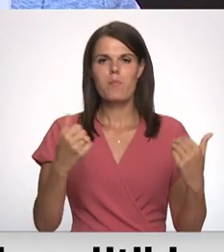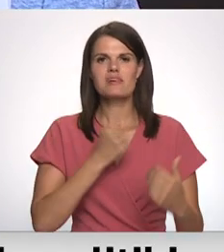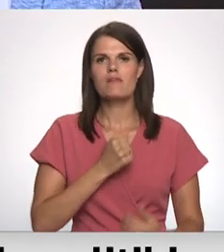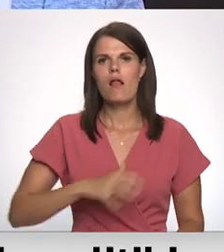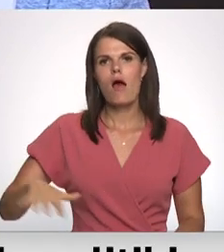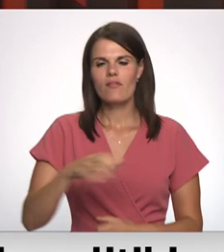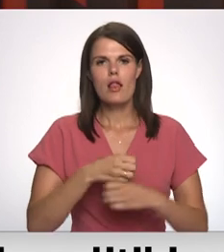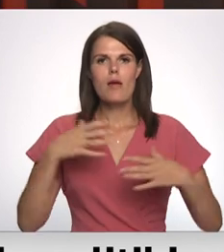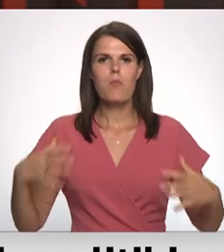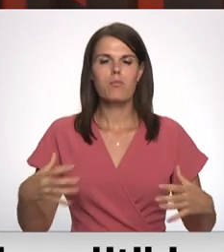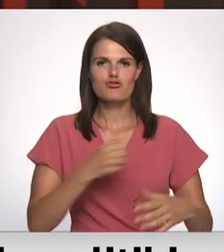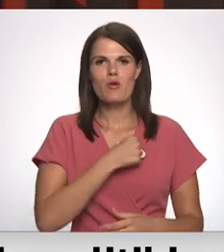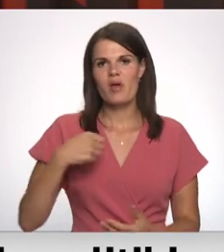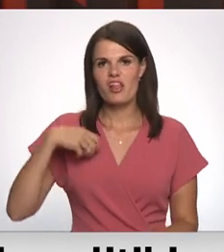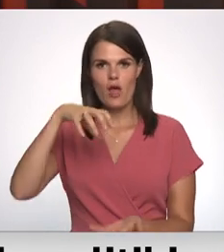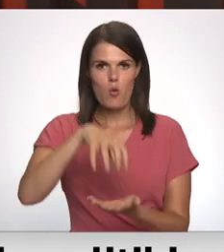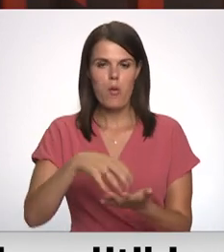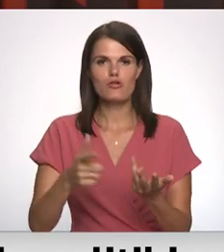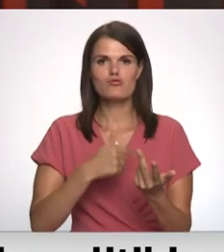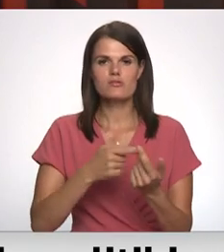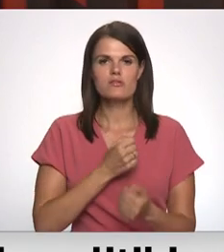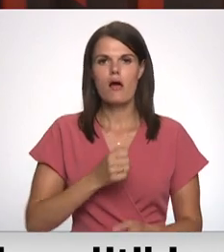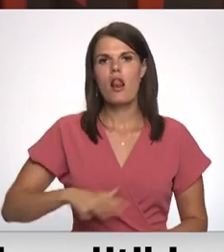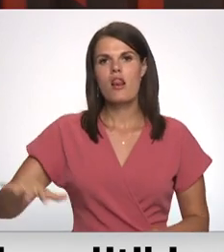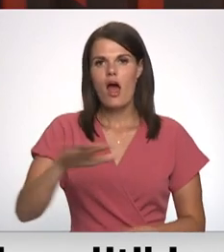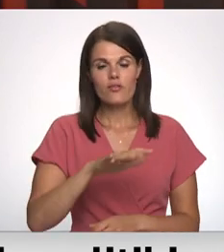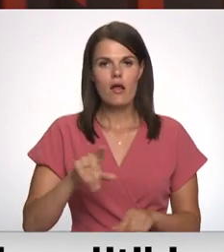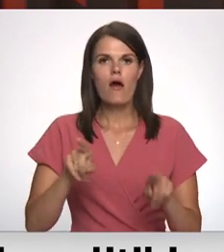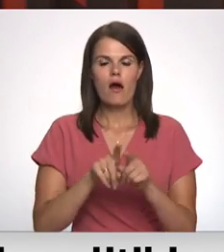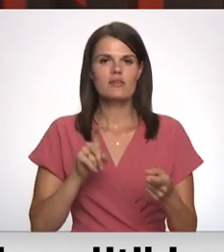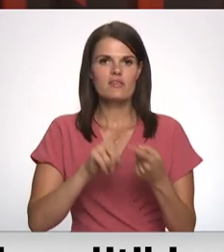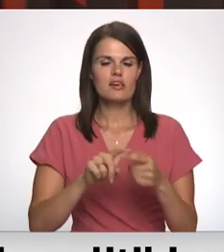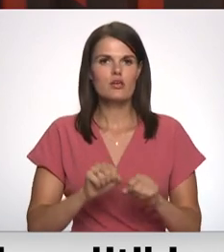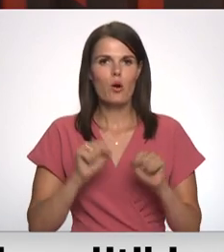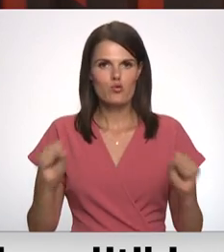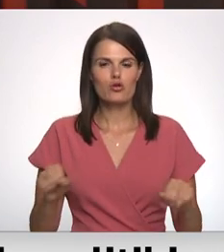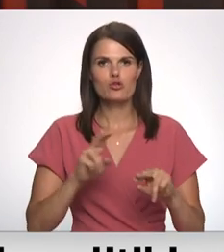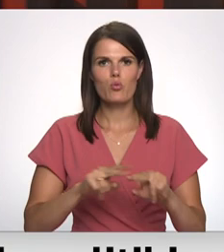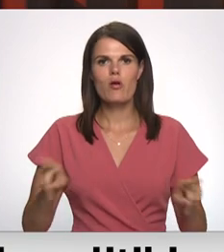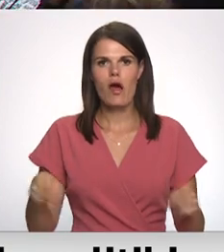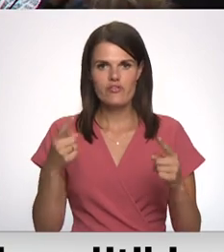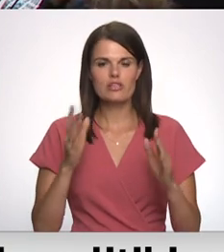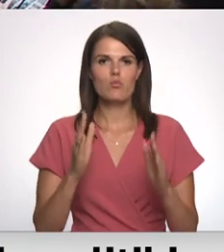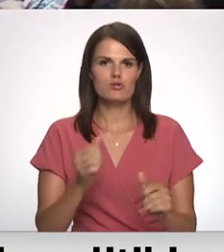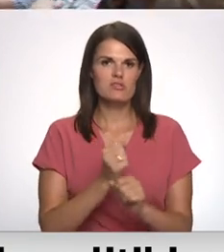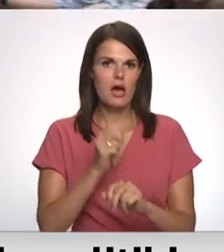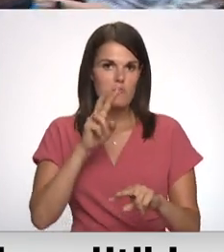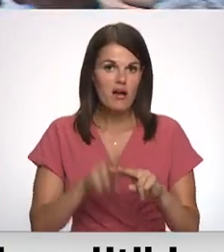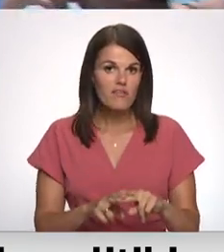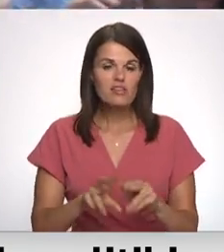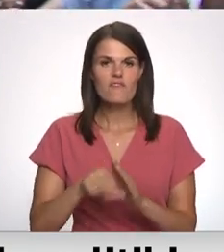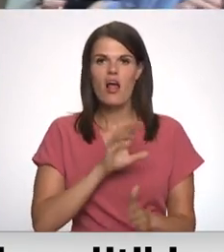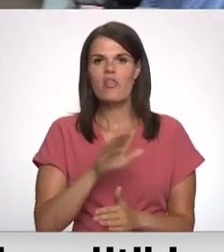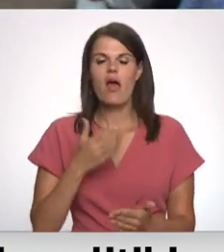te militāro bāžu skaits Latgalē. Tas ir ne tikai no drošības viedokļa, bet arī no attīstības darba vietu viedokļa. Vēlēšanās